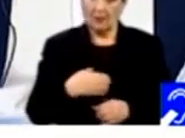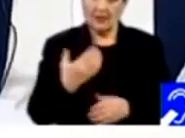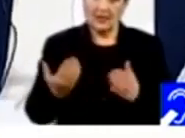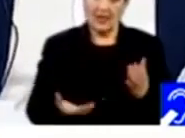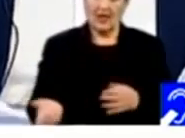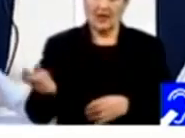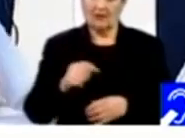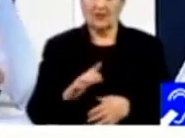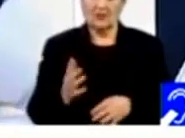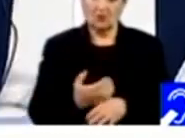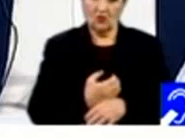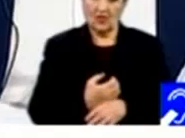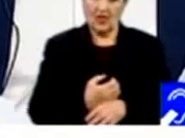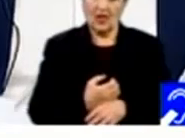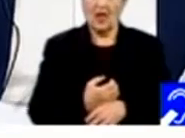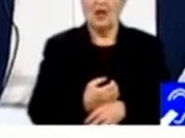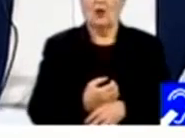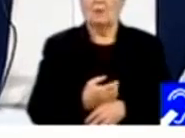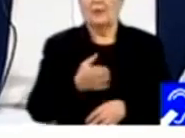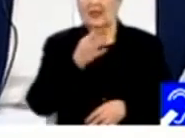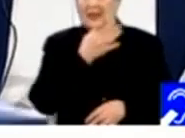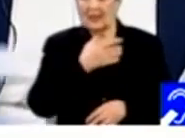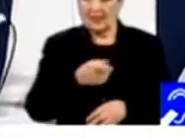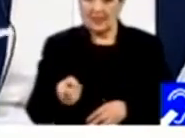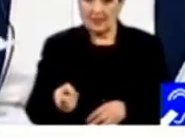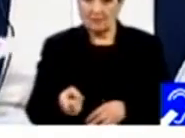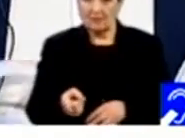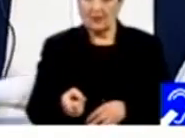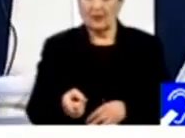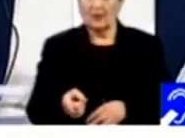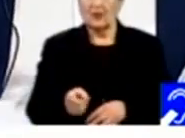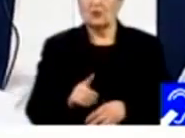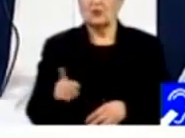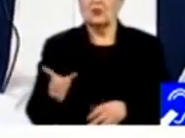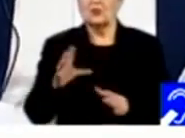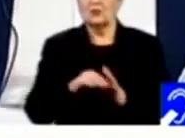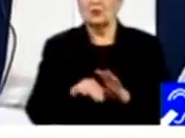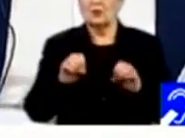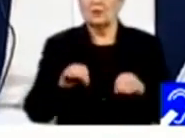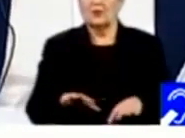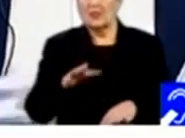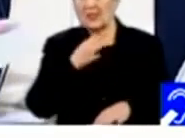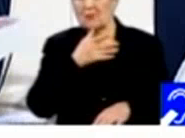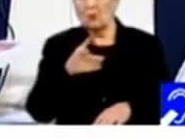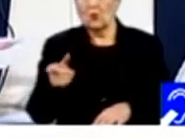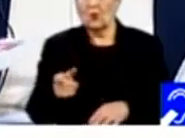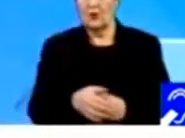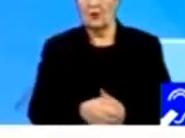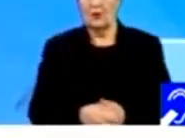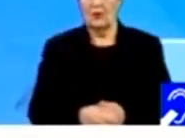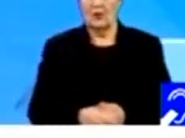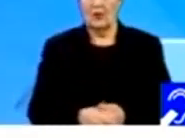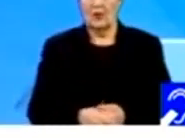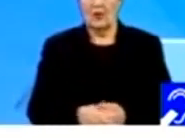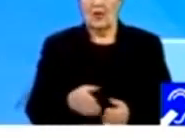dacă veți câștiga mandatul de primar, în cât timp și ce costuri implică soluționarea acelor probleme? Vă rog. Programul